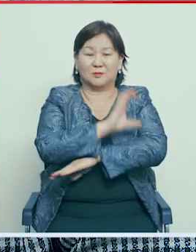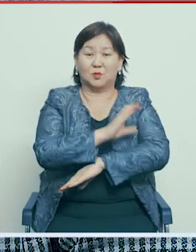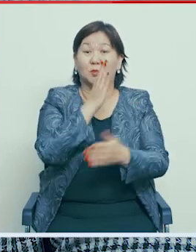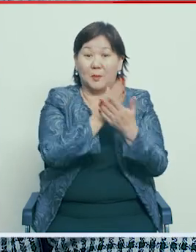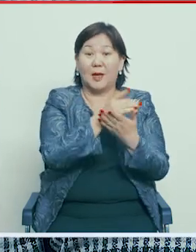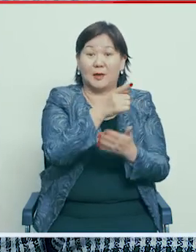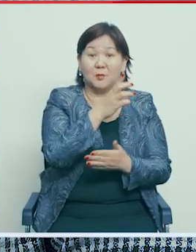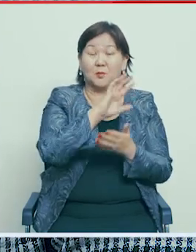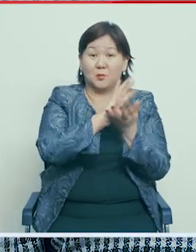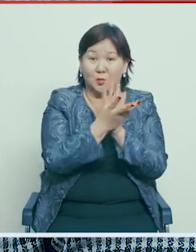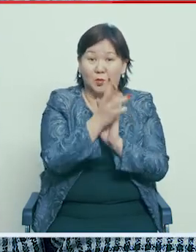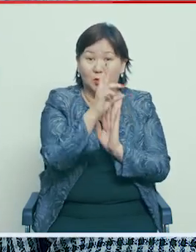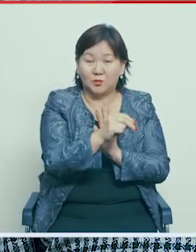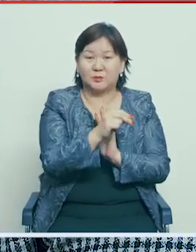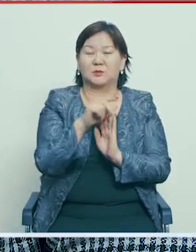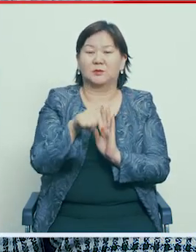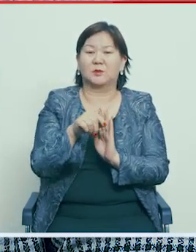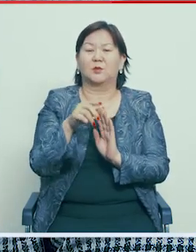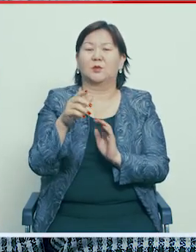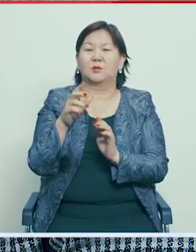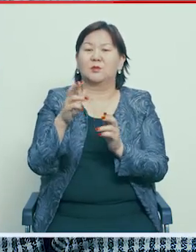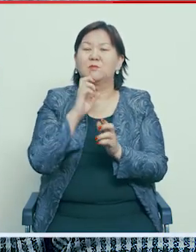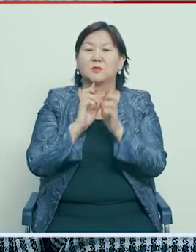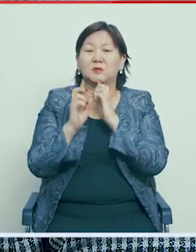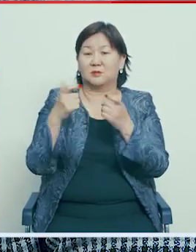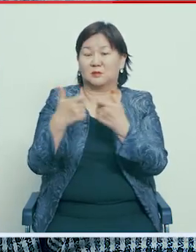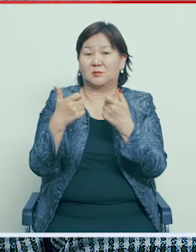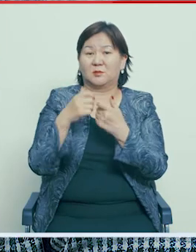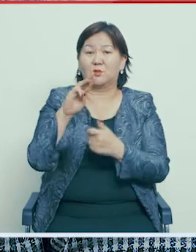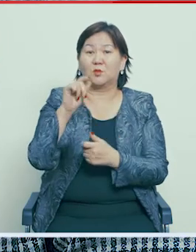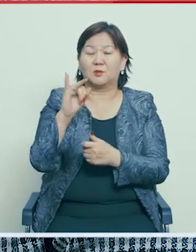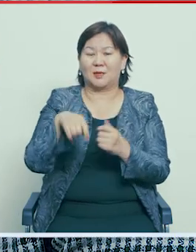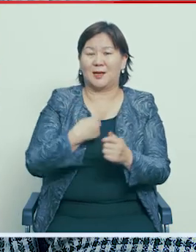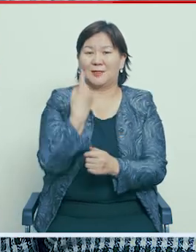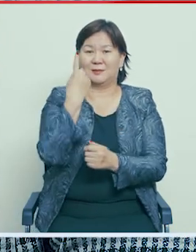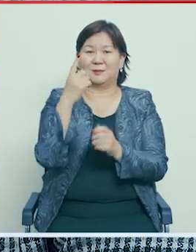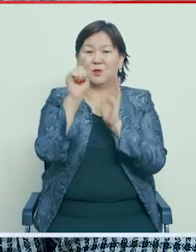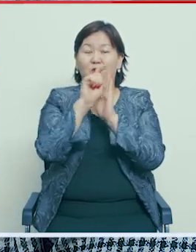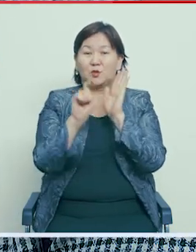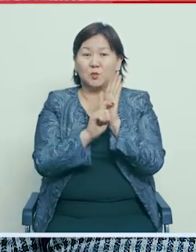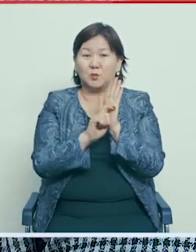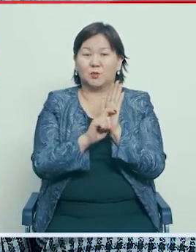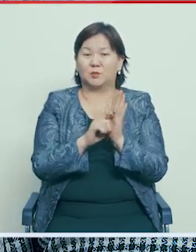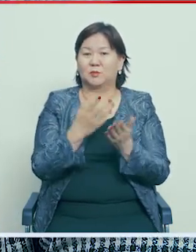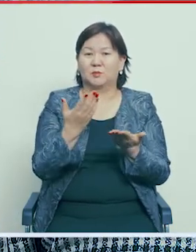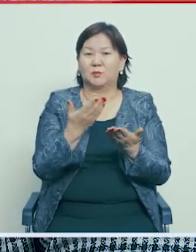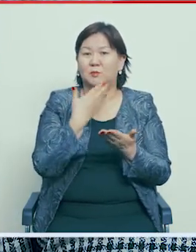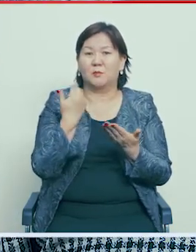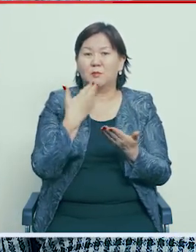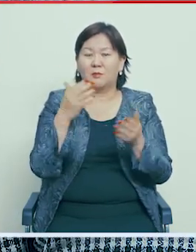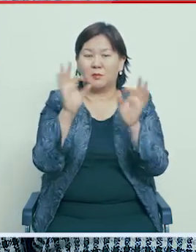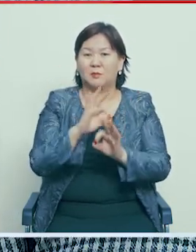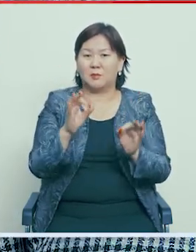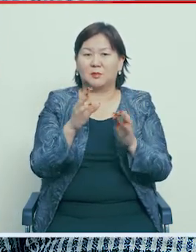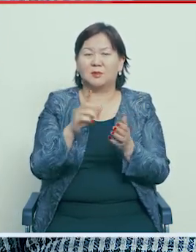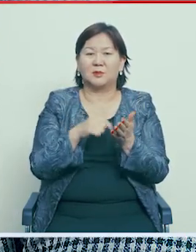боловч энд маань болохоор яг тэр тухайн хүүхдийн бэрхшээл тохирсон тусгай одоо ганцаарчсан сургууль хөтөлбөрч гэдэг юм. Тийм юм төдийлөн бас